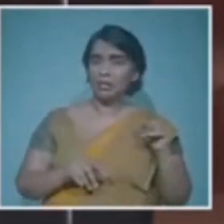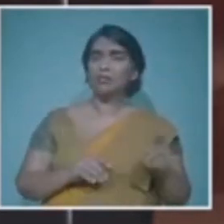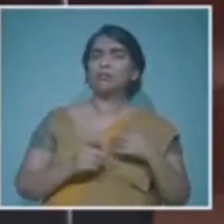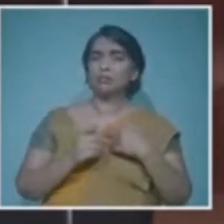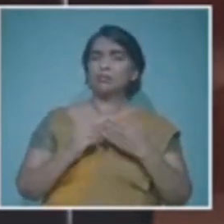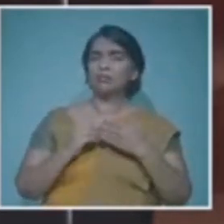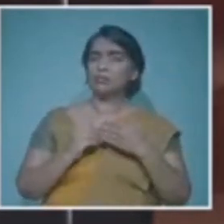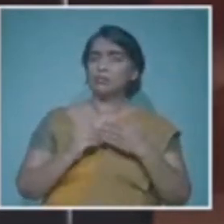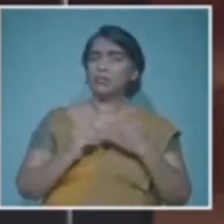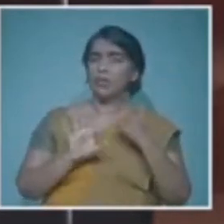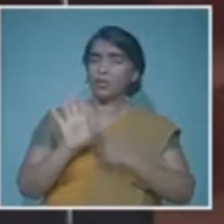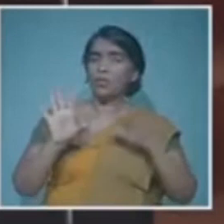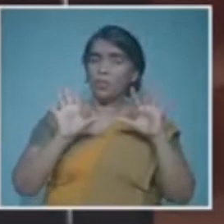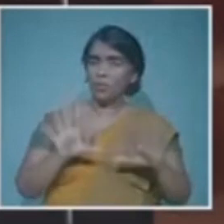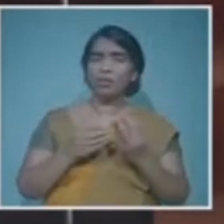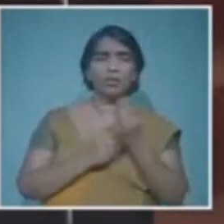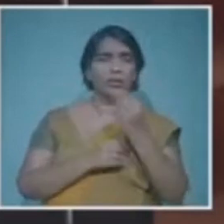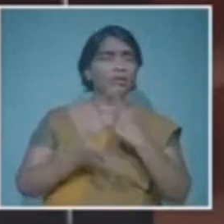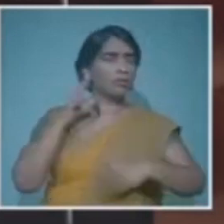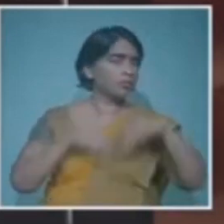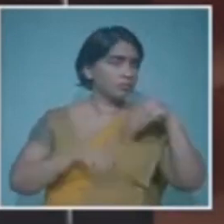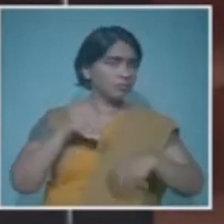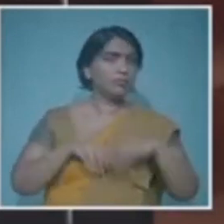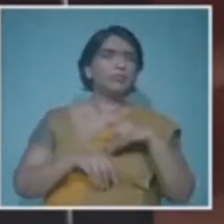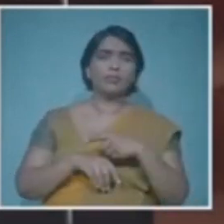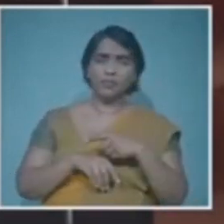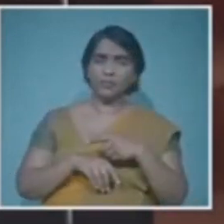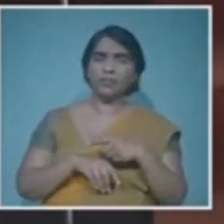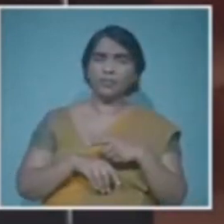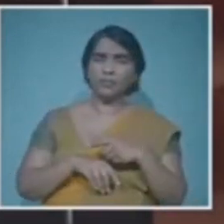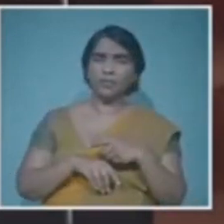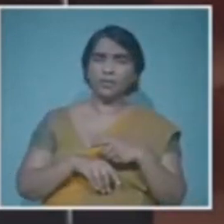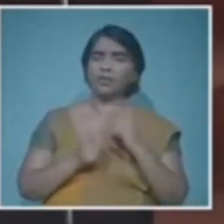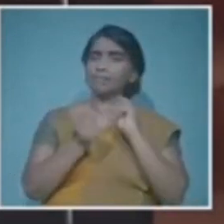the electoral and the local government election laws. අවුරුදු 10ක් තිබ්බා.